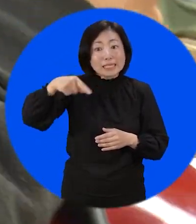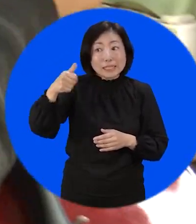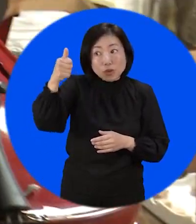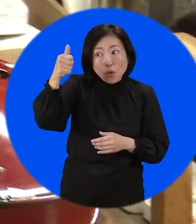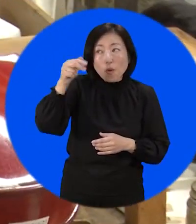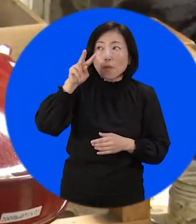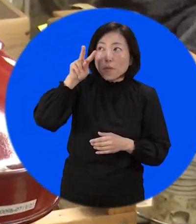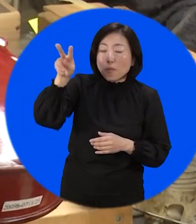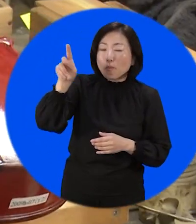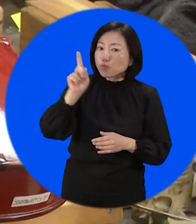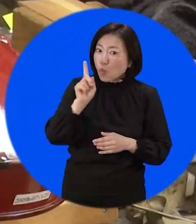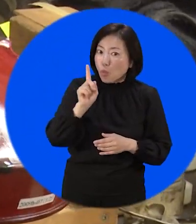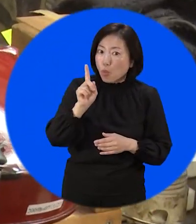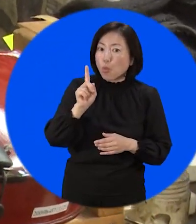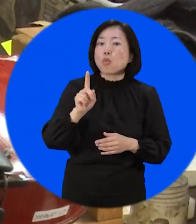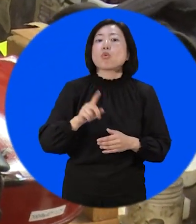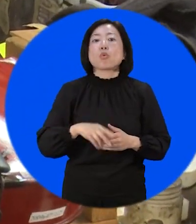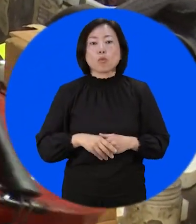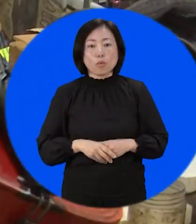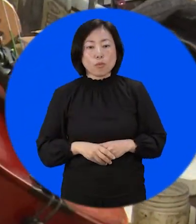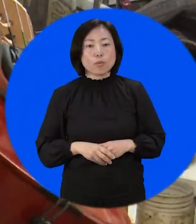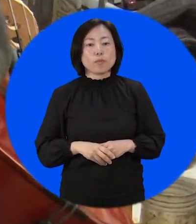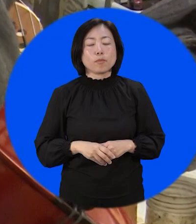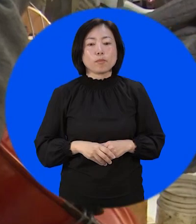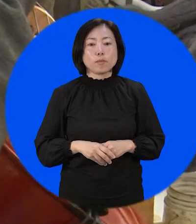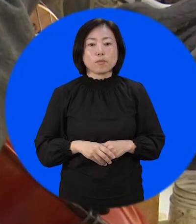どのように見ているのでしょうか。